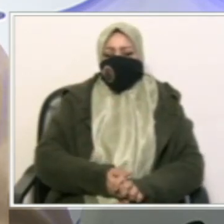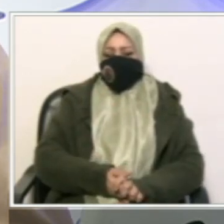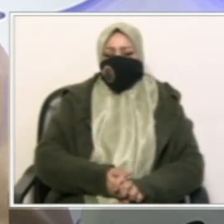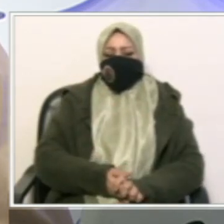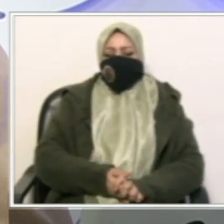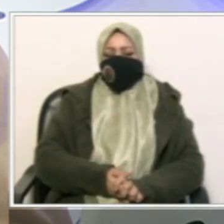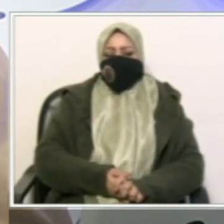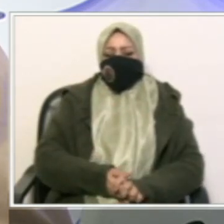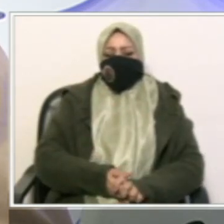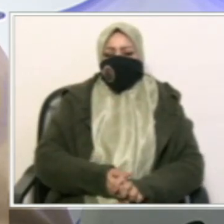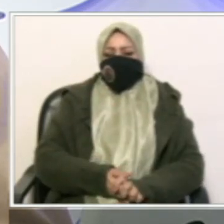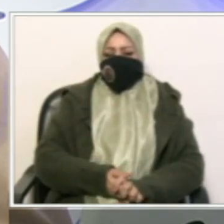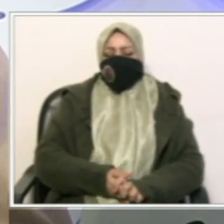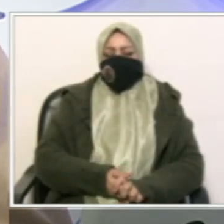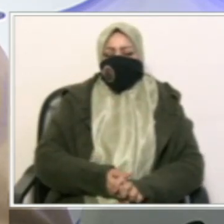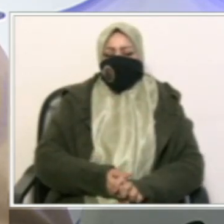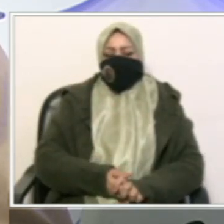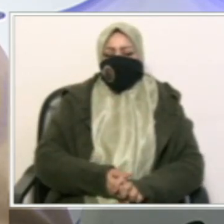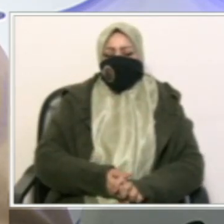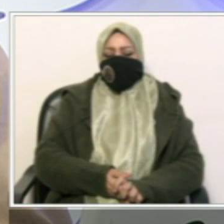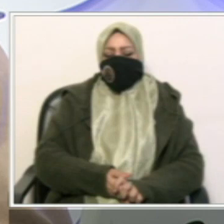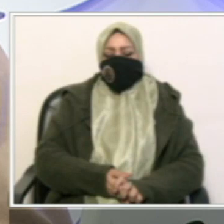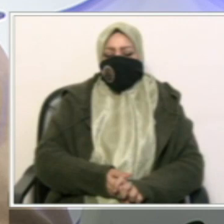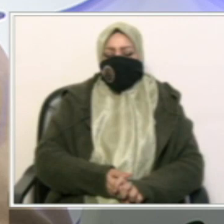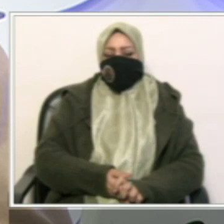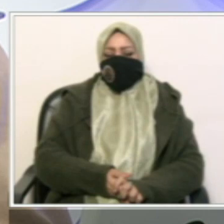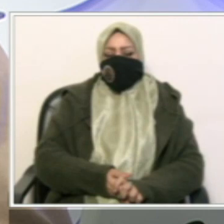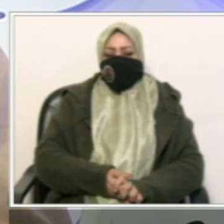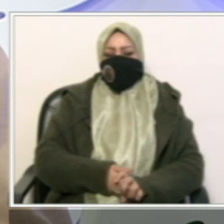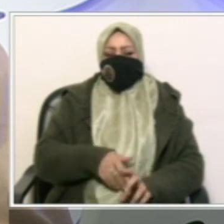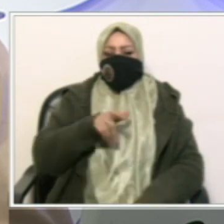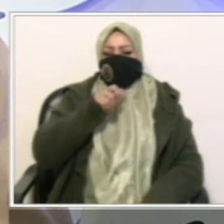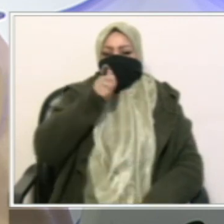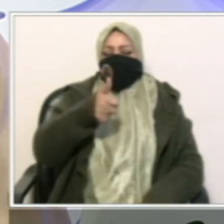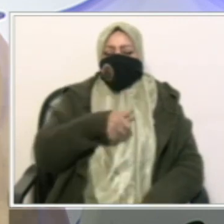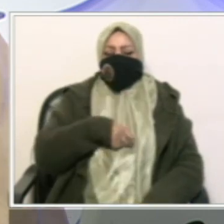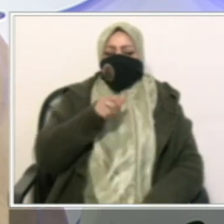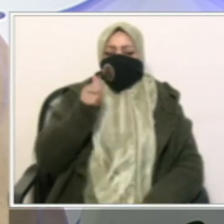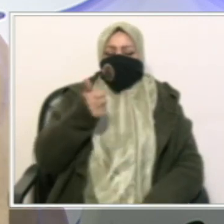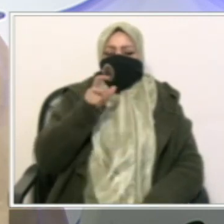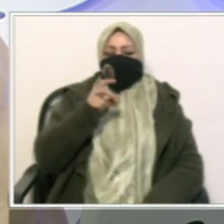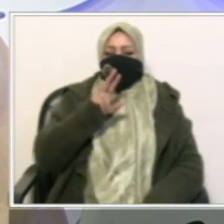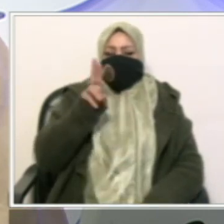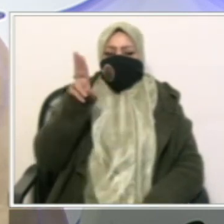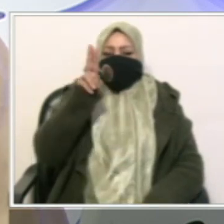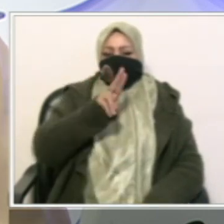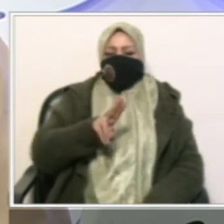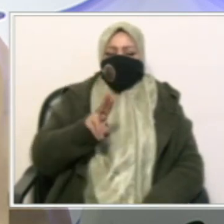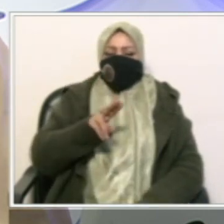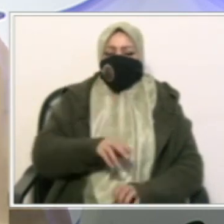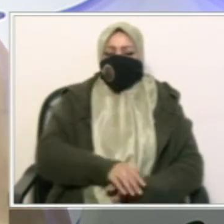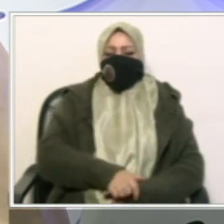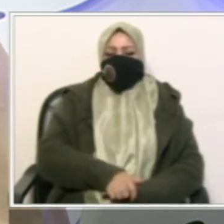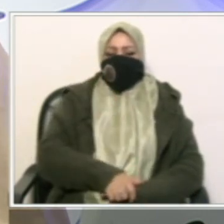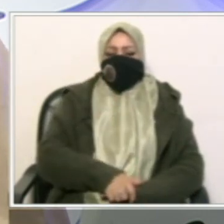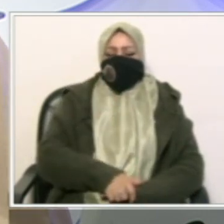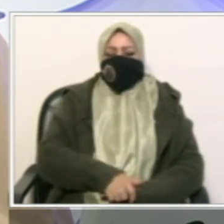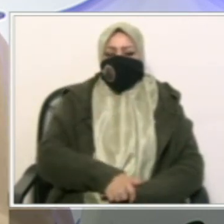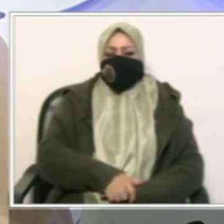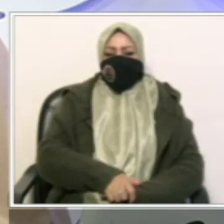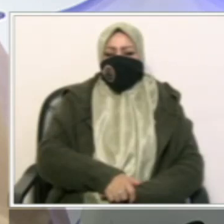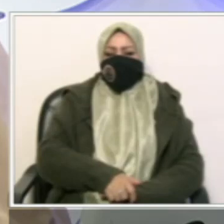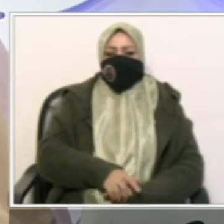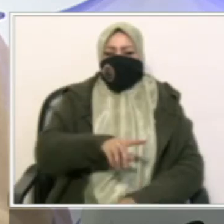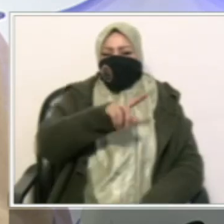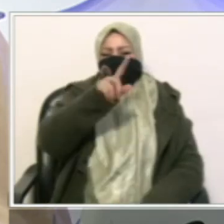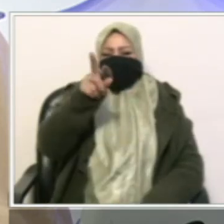يقول الأخ دريس يسأل يعني عن خطر التيك توك والتواصل الاجتماعي، يعني